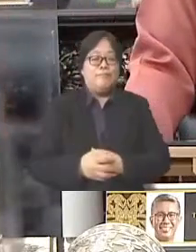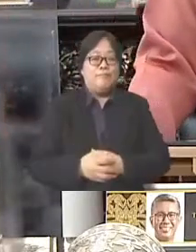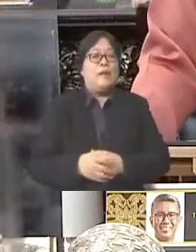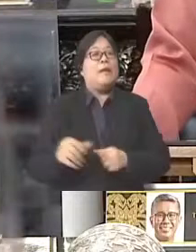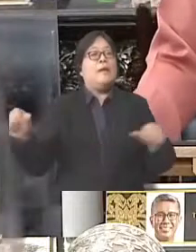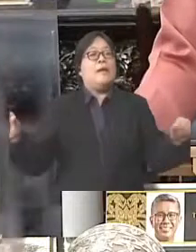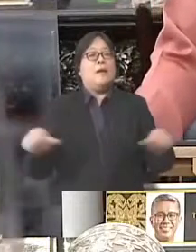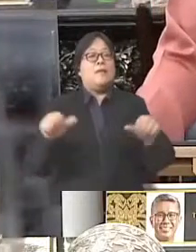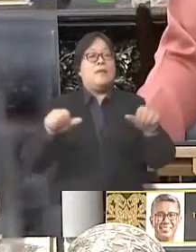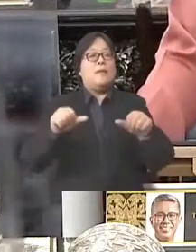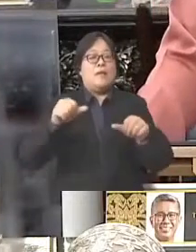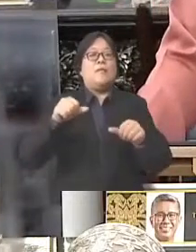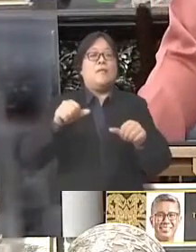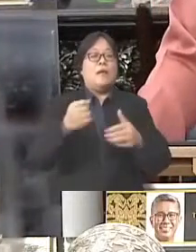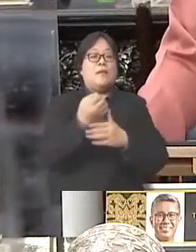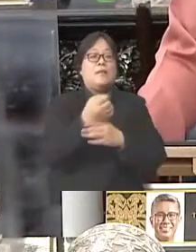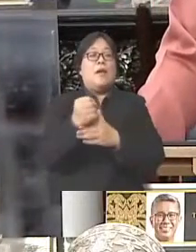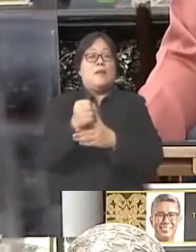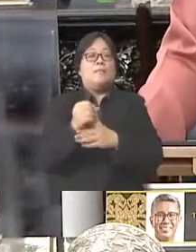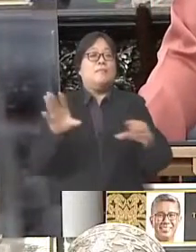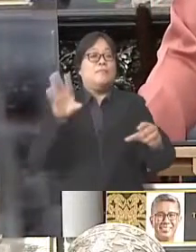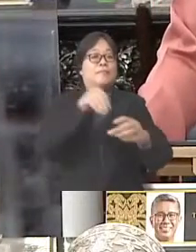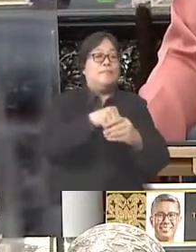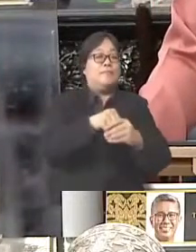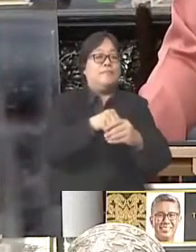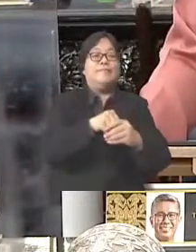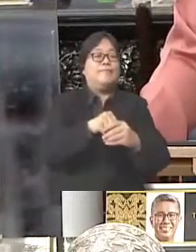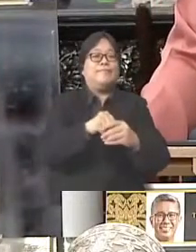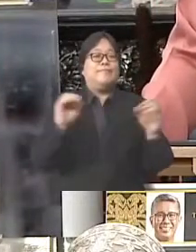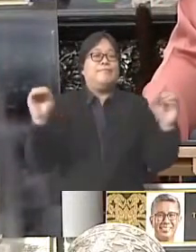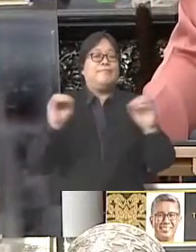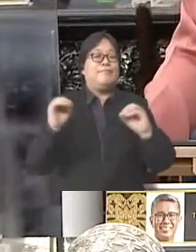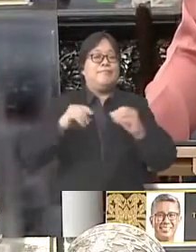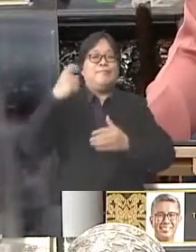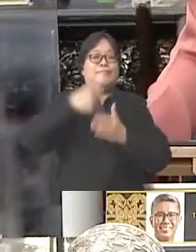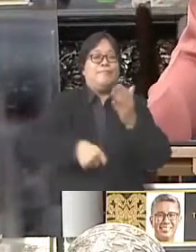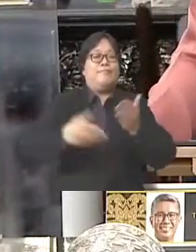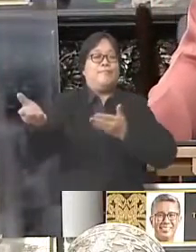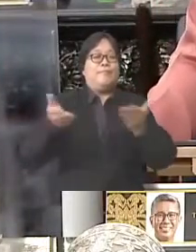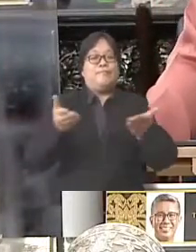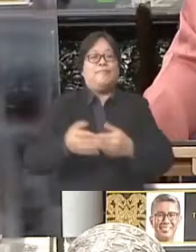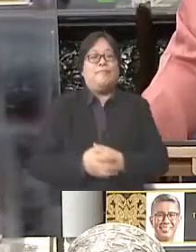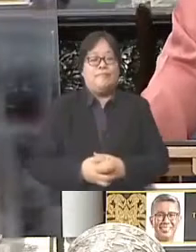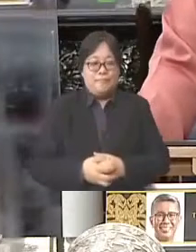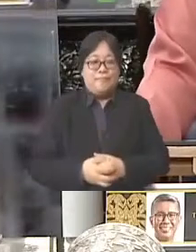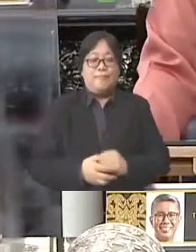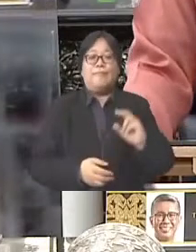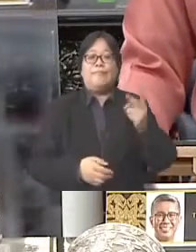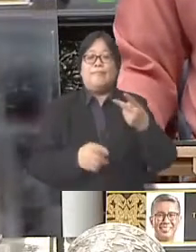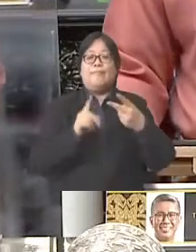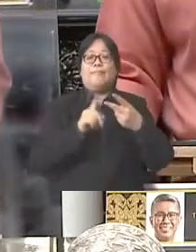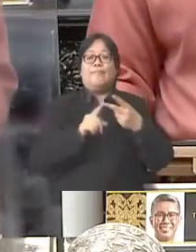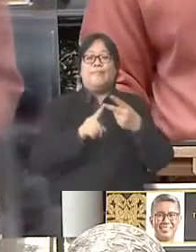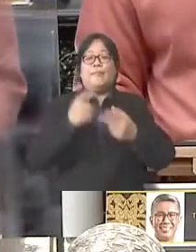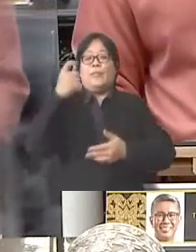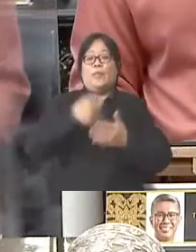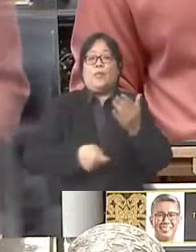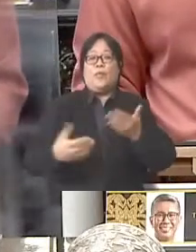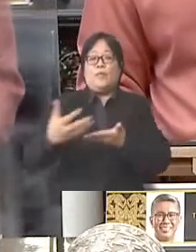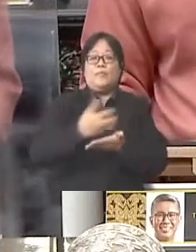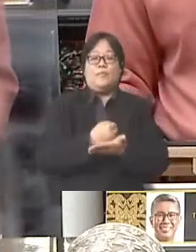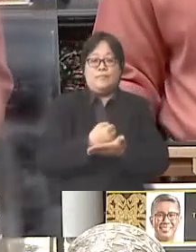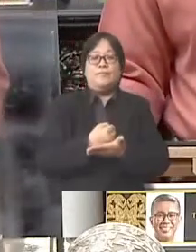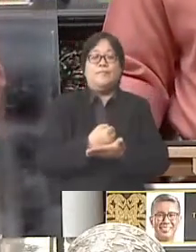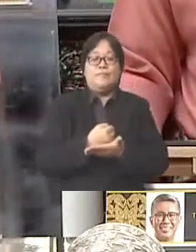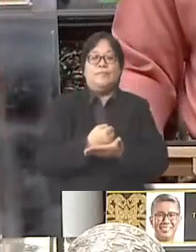activity pemblokiran dagangan saham tersenarai tidak lagi dikenakan Cukai primata kedua sukai